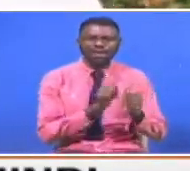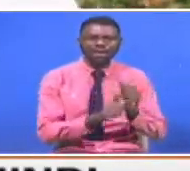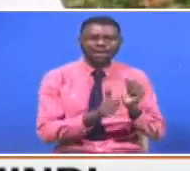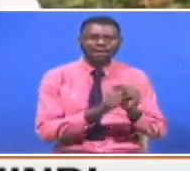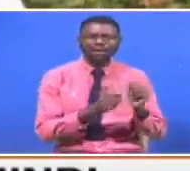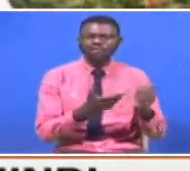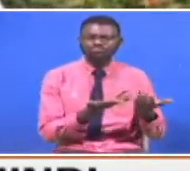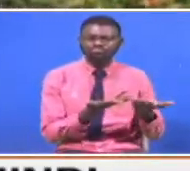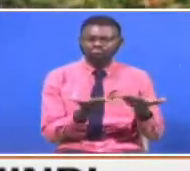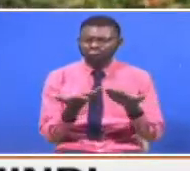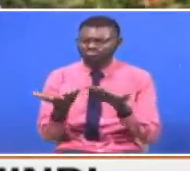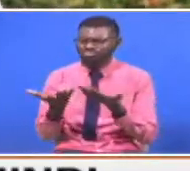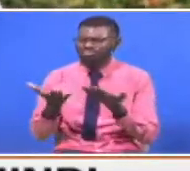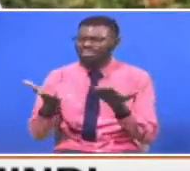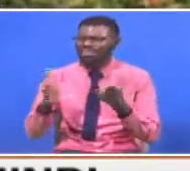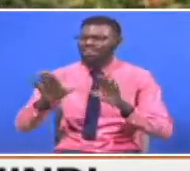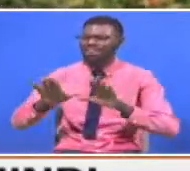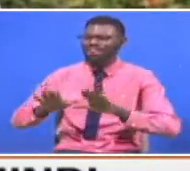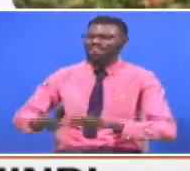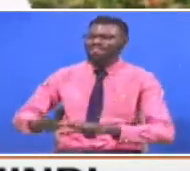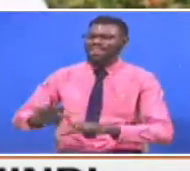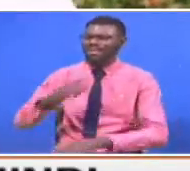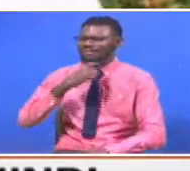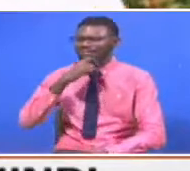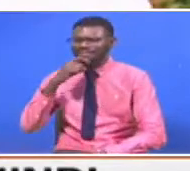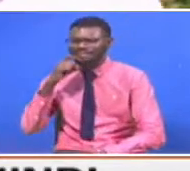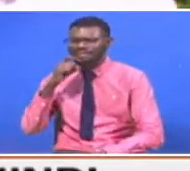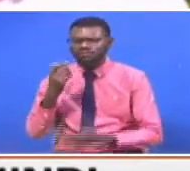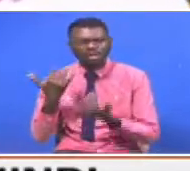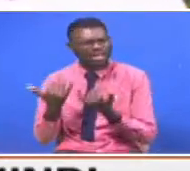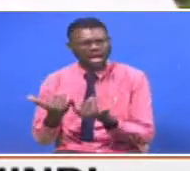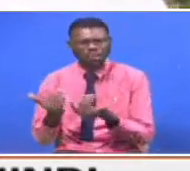kwa veranda ama chini, sasa hapana.